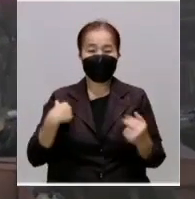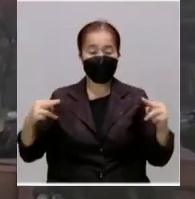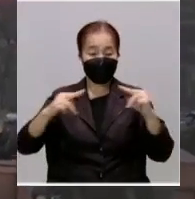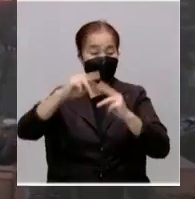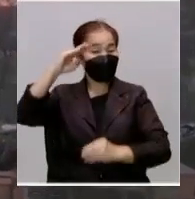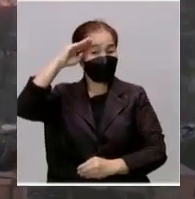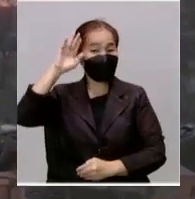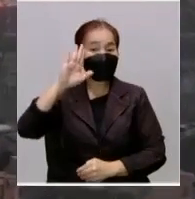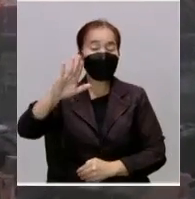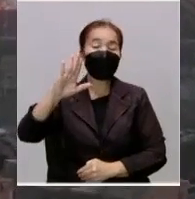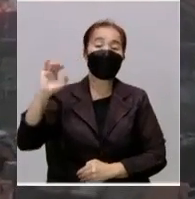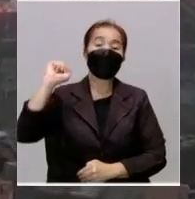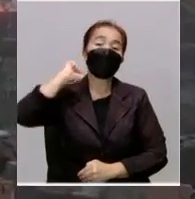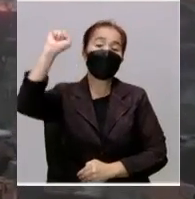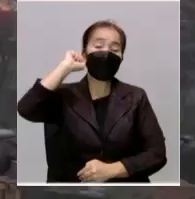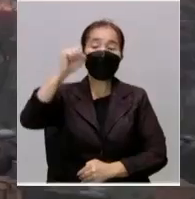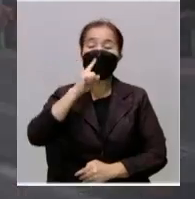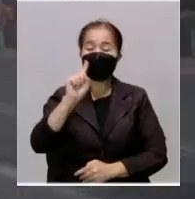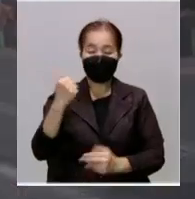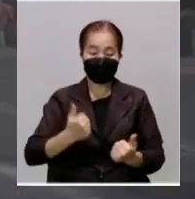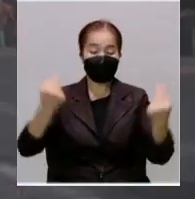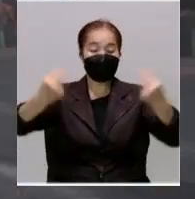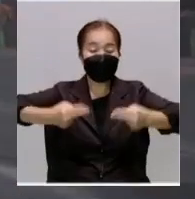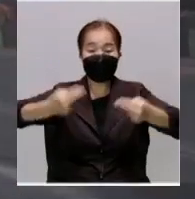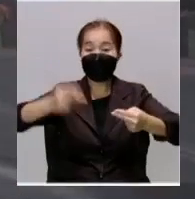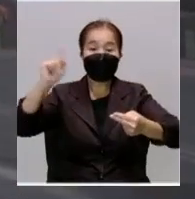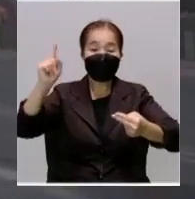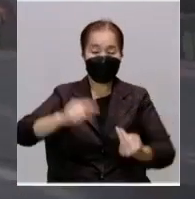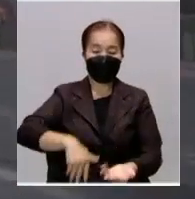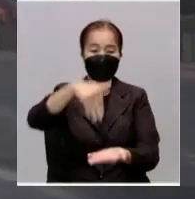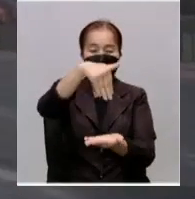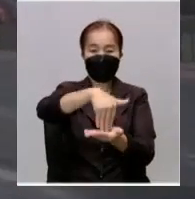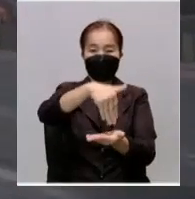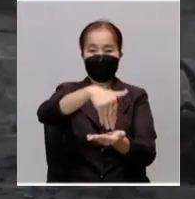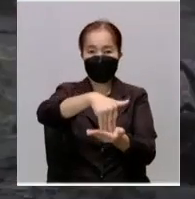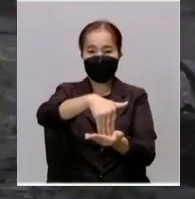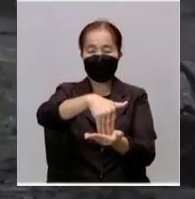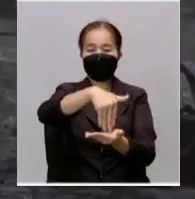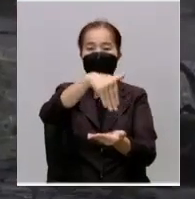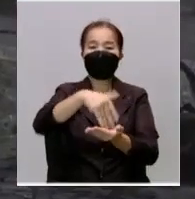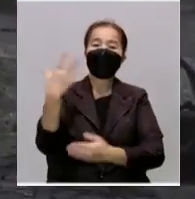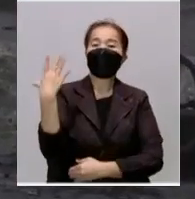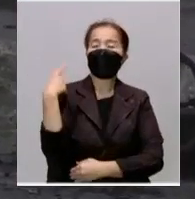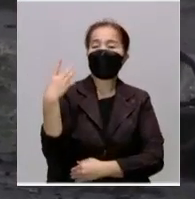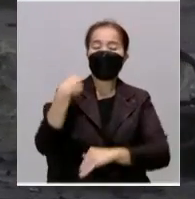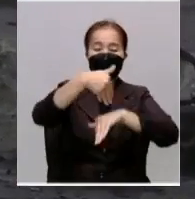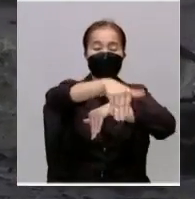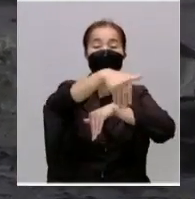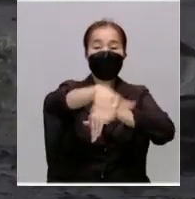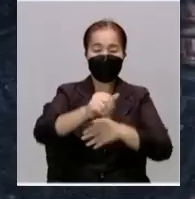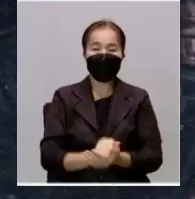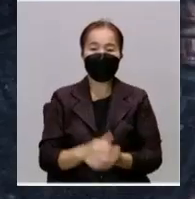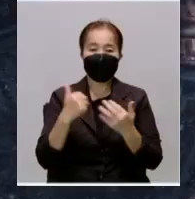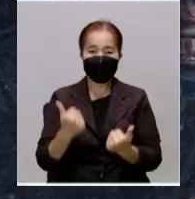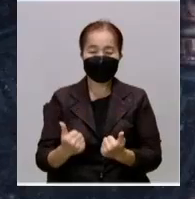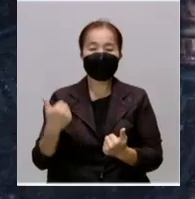นะครับว่าการต่อสู้นั้นดุเดือดเกิดขึ้นที่เชอร์นีฮิฟแล้วก็คาร์คิฟเมื่อวานนี้แล้วก็ยืนยันนะครับว่